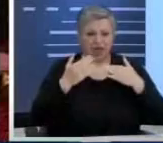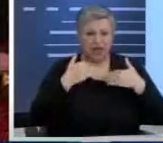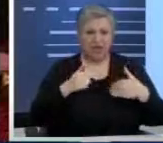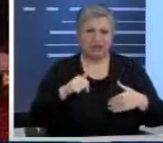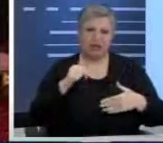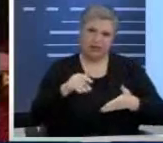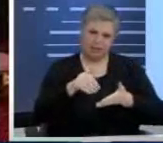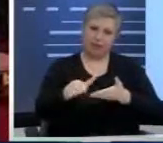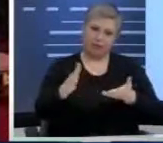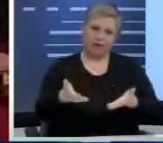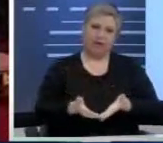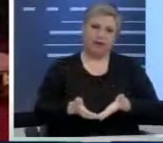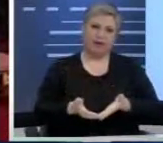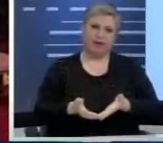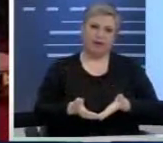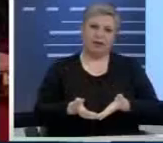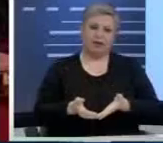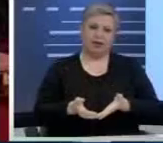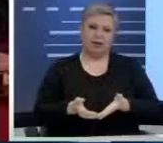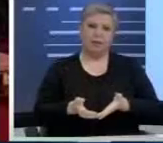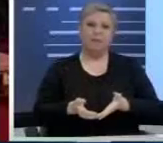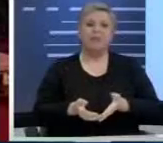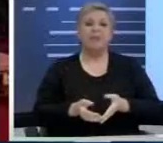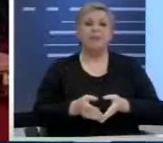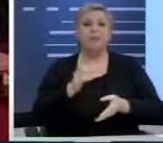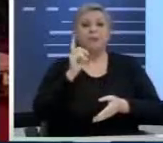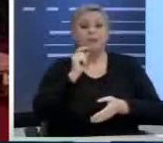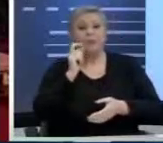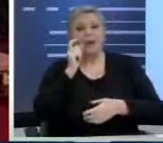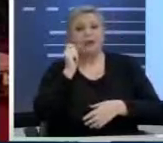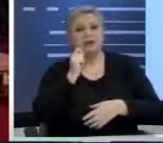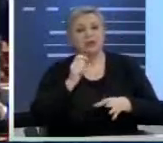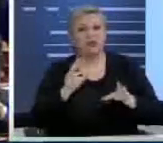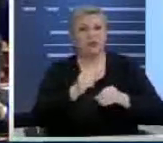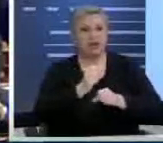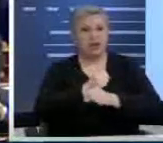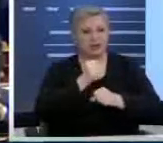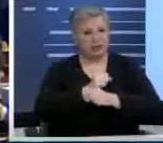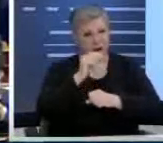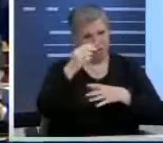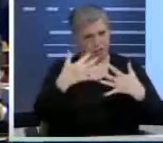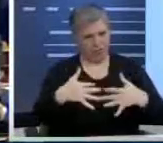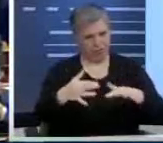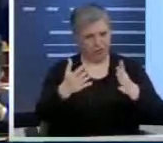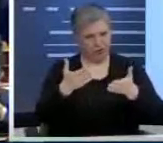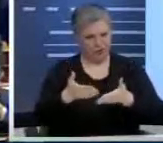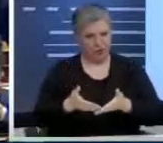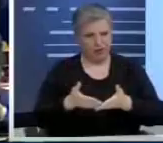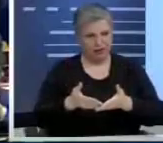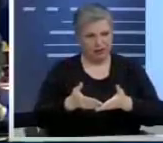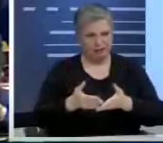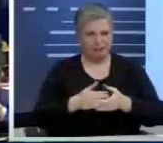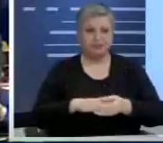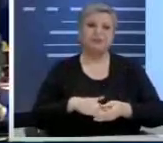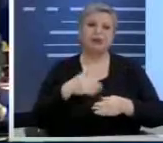Συνάδελφοι και συναδέλφισες, Κάντε λίγο ησυχία, παρακαλώ, μην διακόπτετε. Φτάνοντας στο